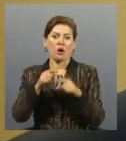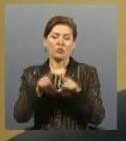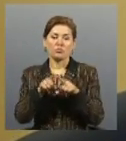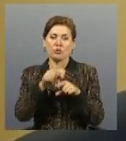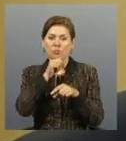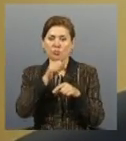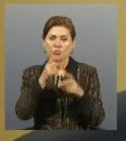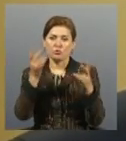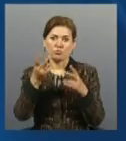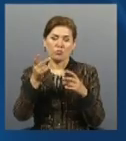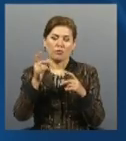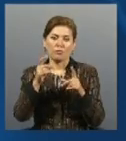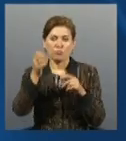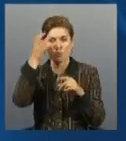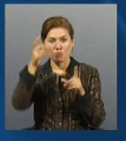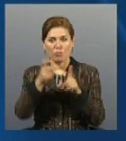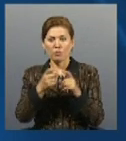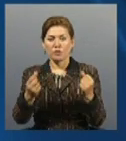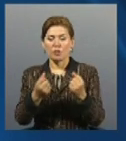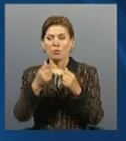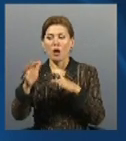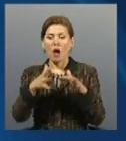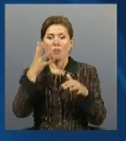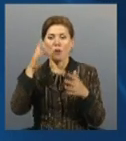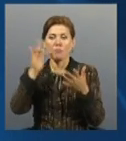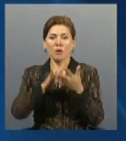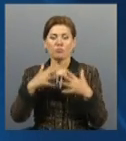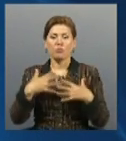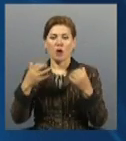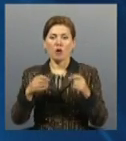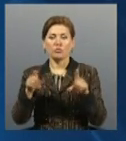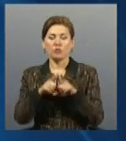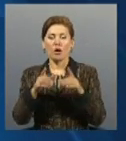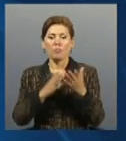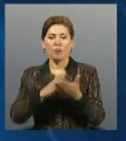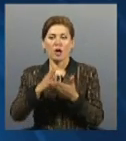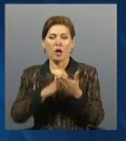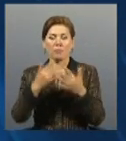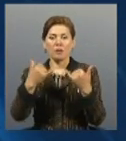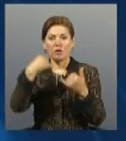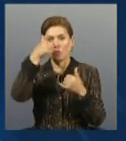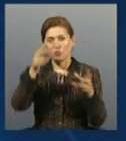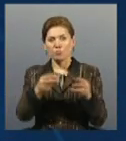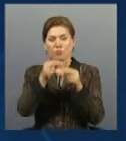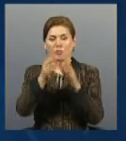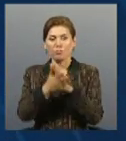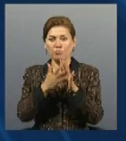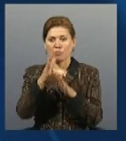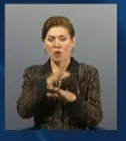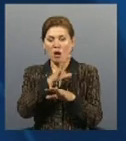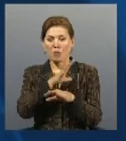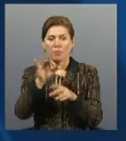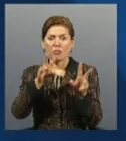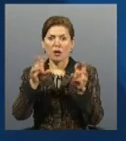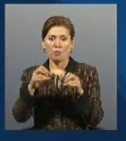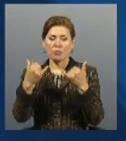біздің қолдауымыз керек. Шарада Алматы қаласы денсаулық сақтау саласының биылғы жетістіктері де сөз болды. Атап